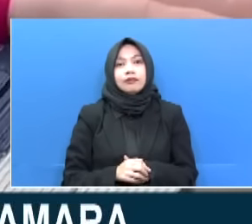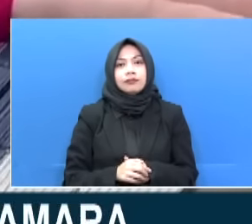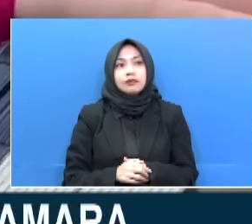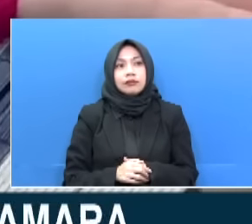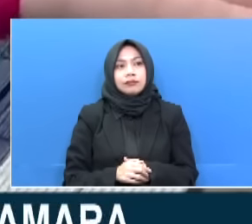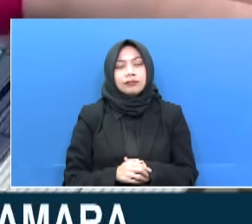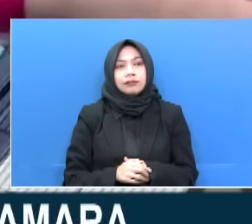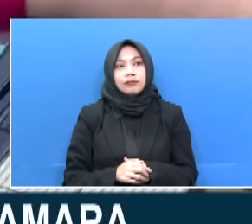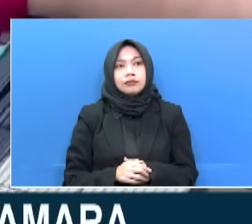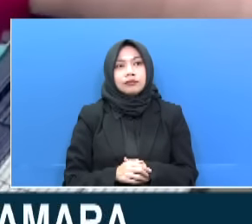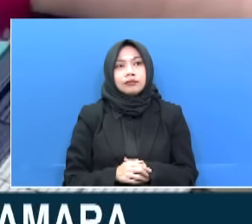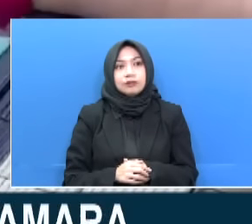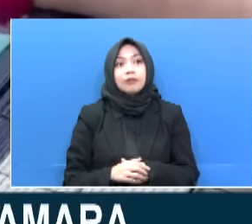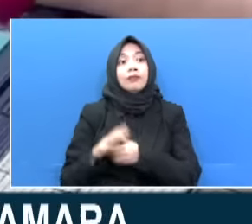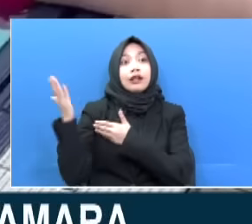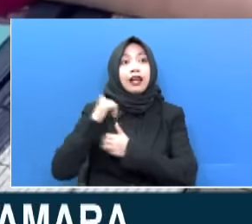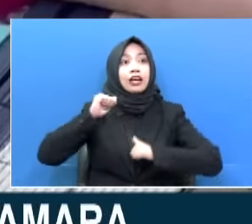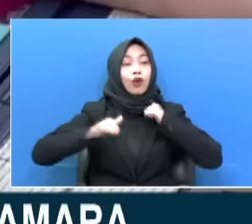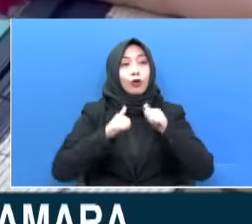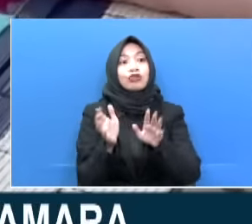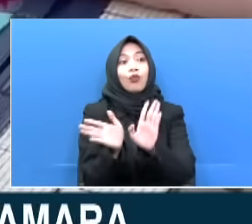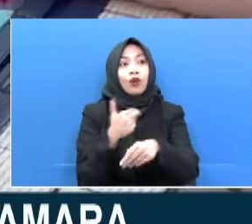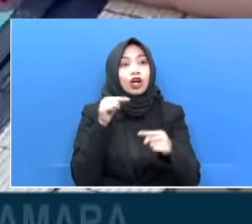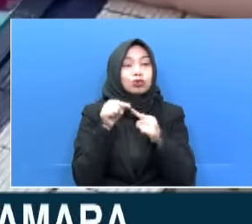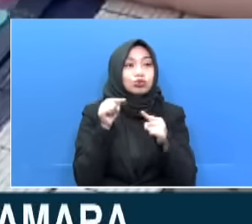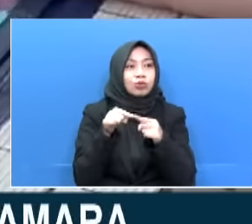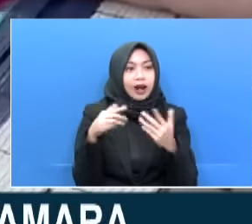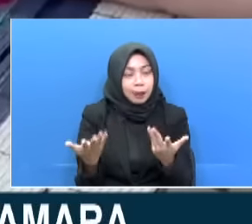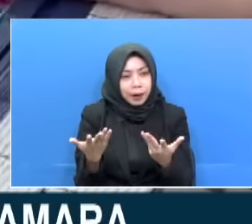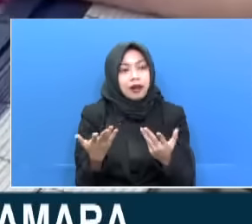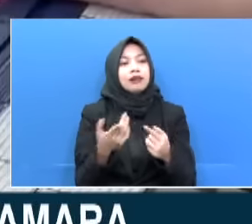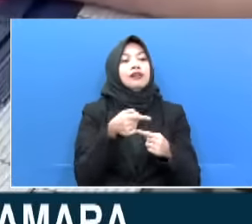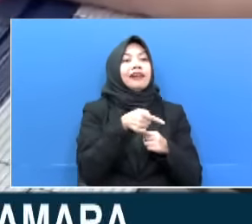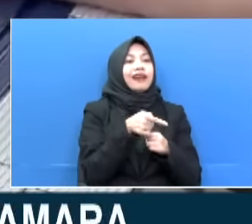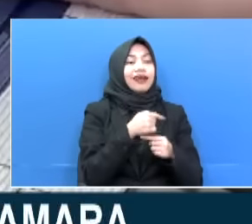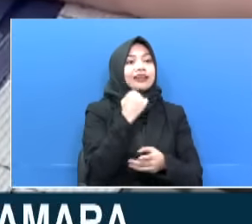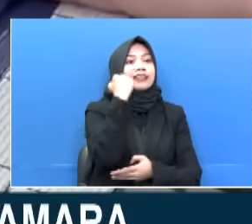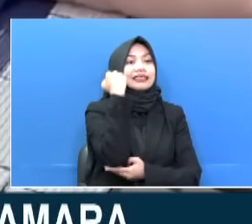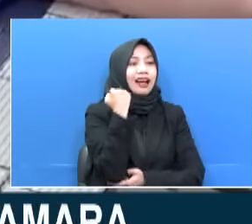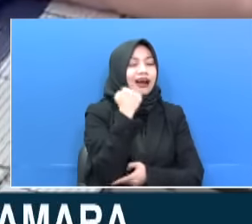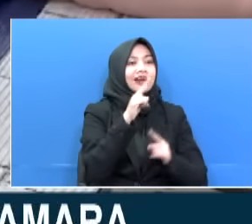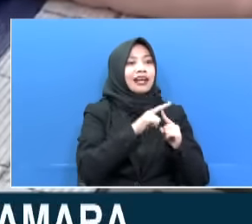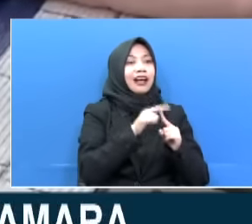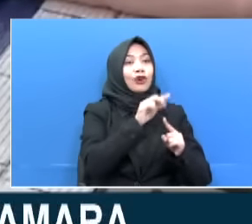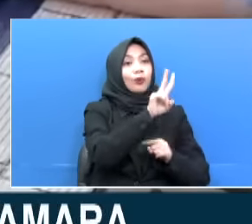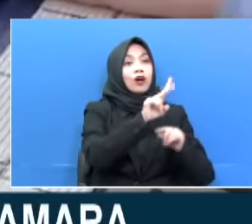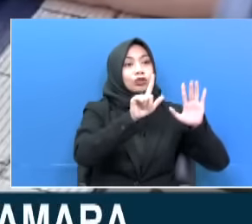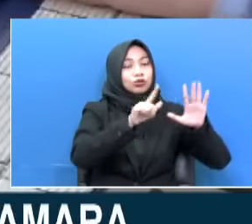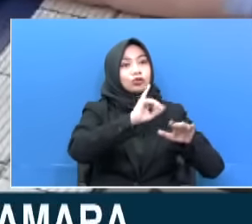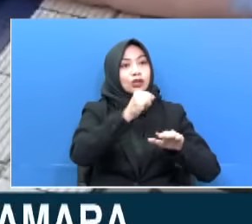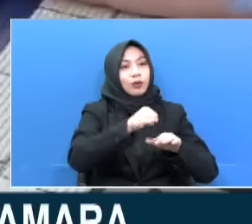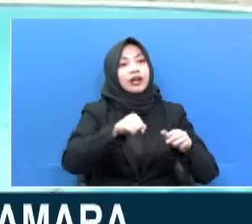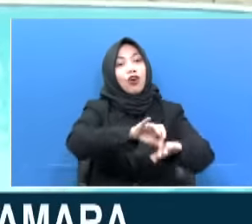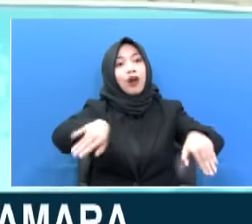saya restrukelikan Garan tindak pidana pada 27 Januari lalu di kolam